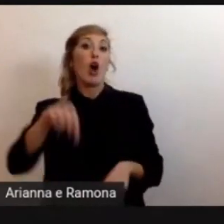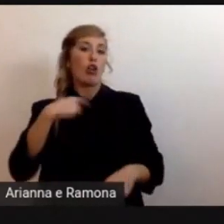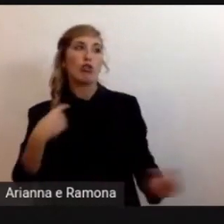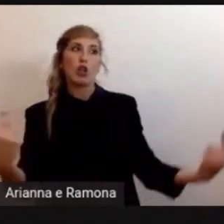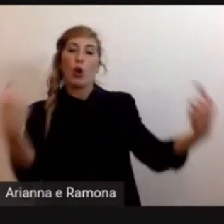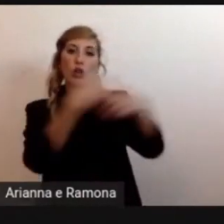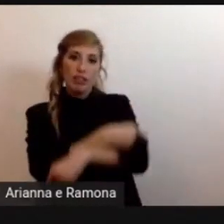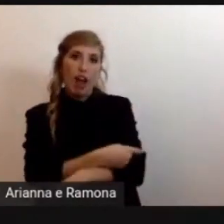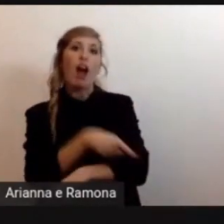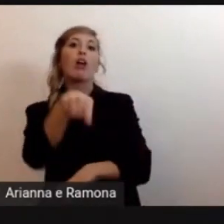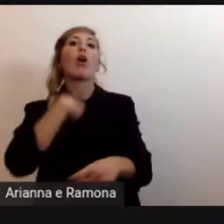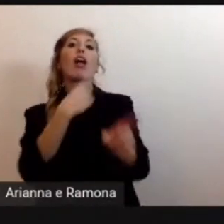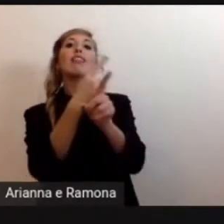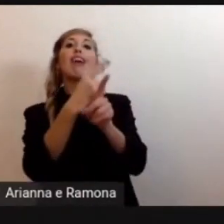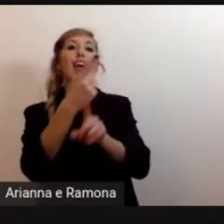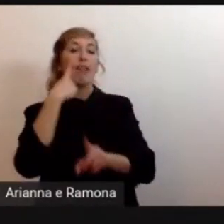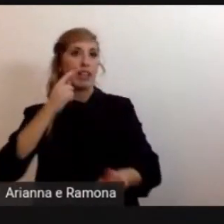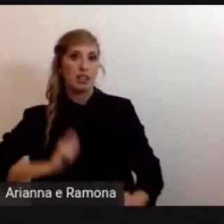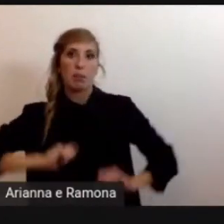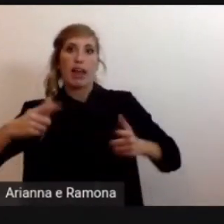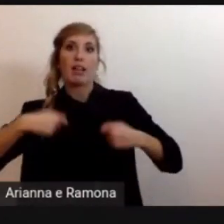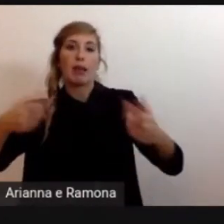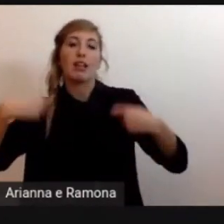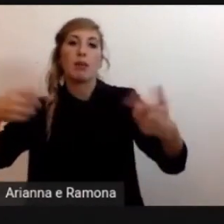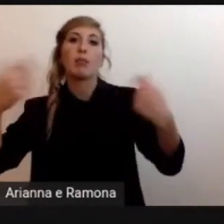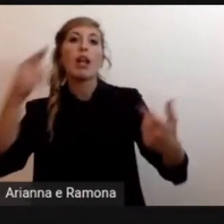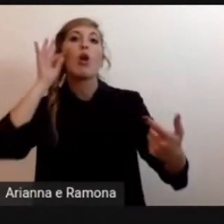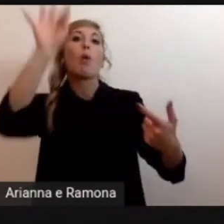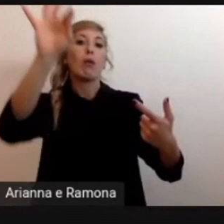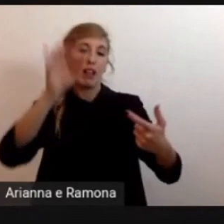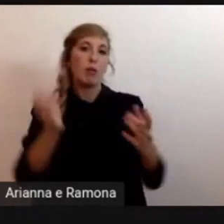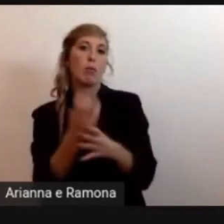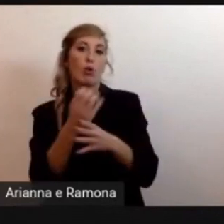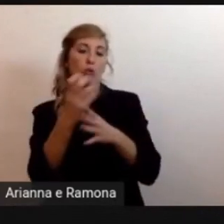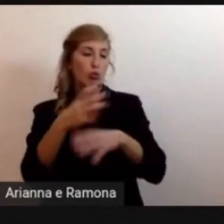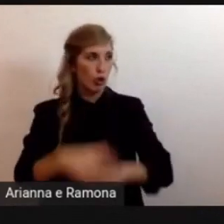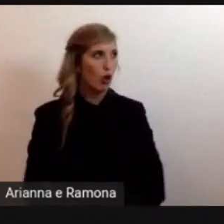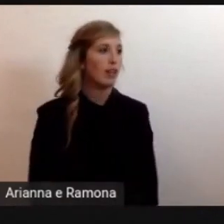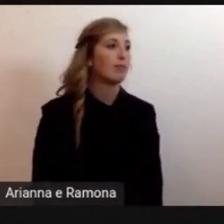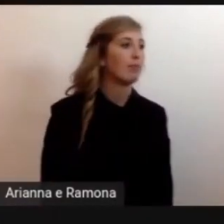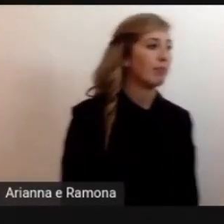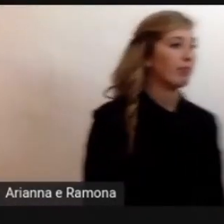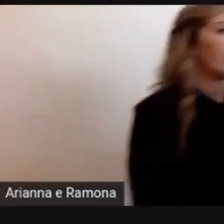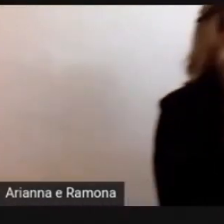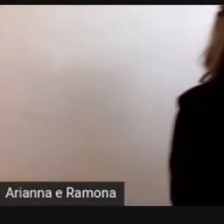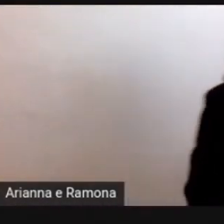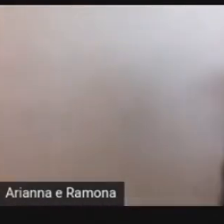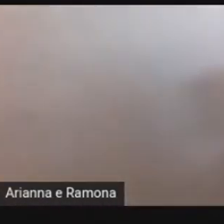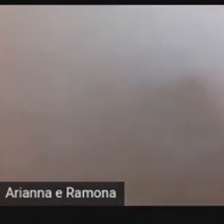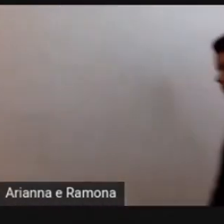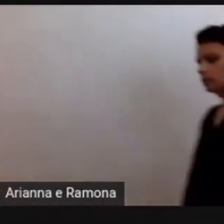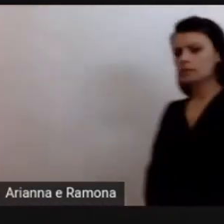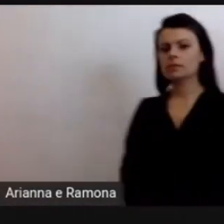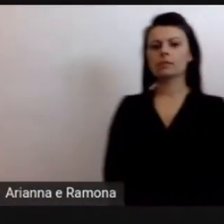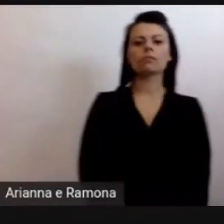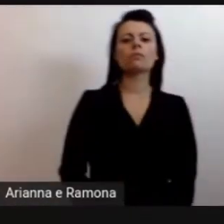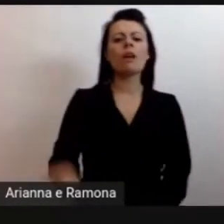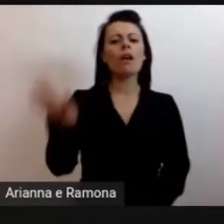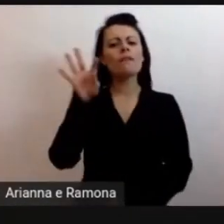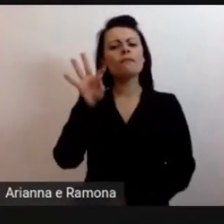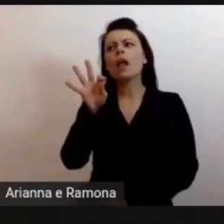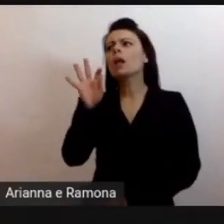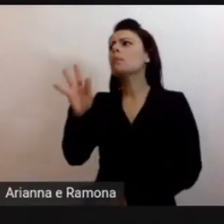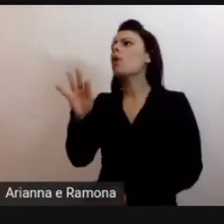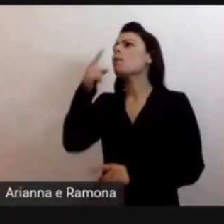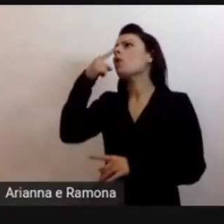le vite che vede possibile all'interno bonifica preventivo di borghesia mezzi sfida è